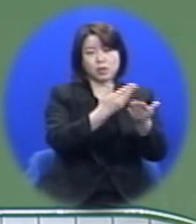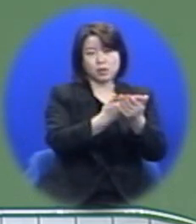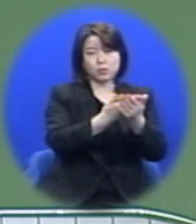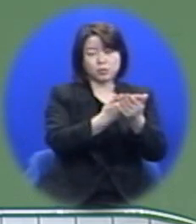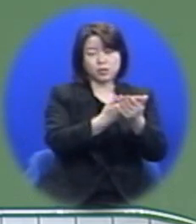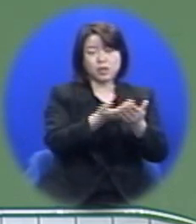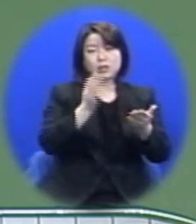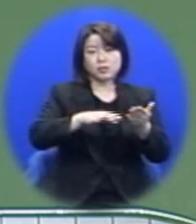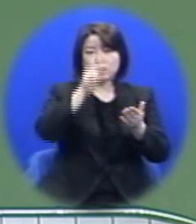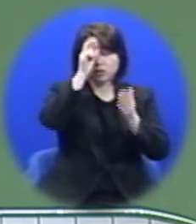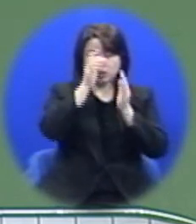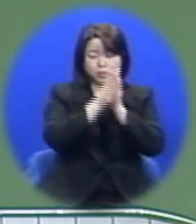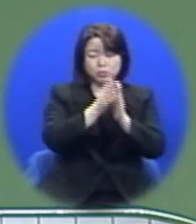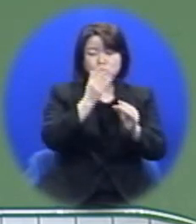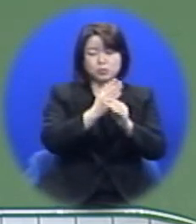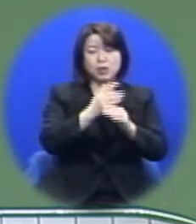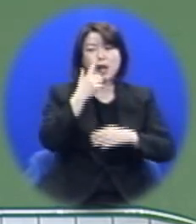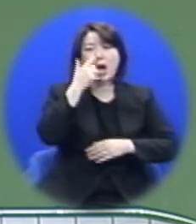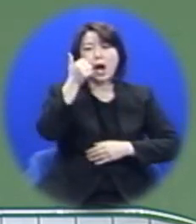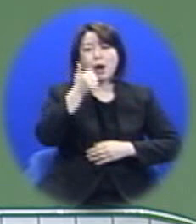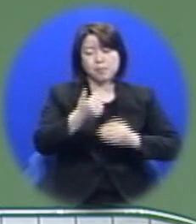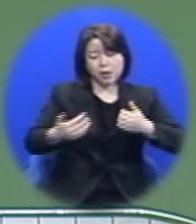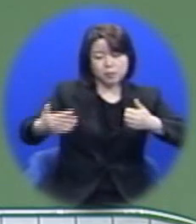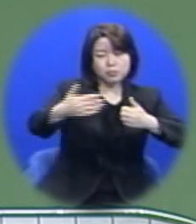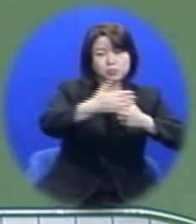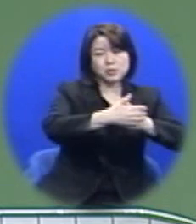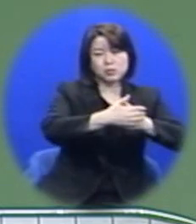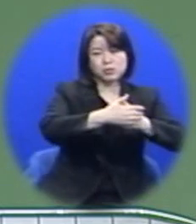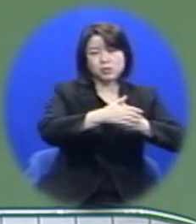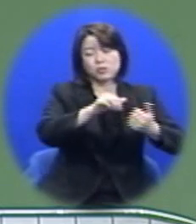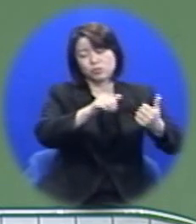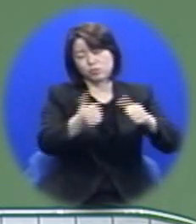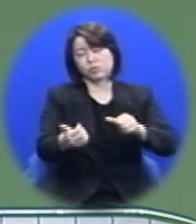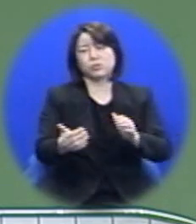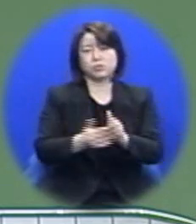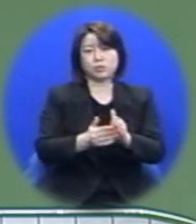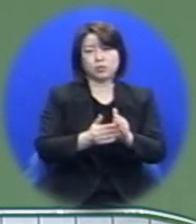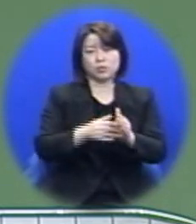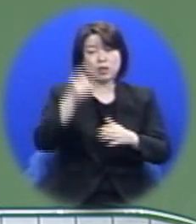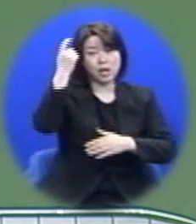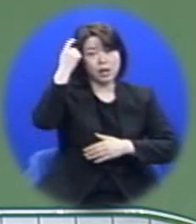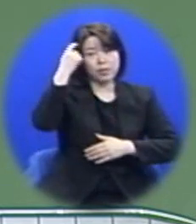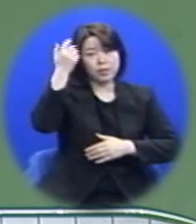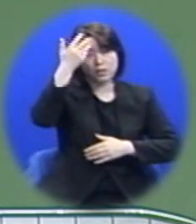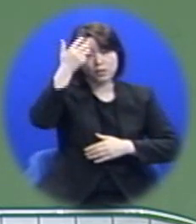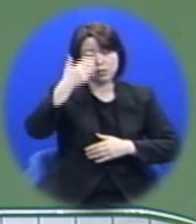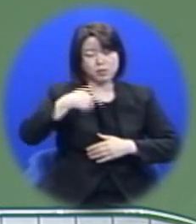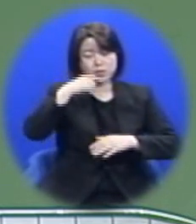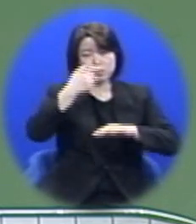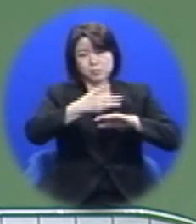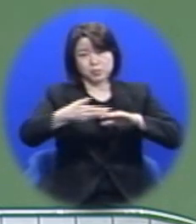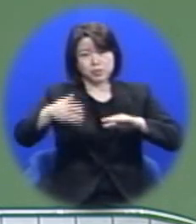품에서 세상을 떠났습니다. 뇌출혈로 그렇게 딸을